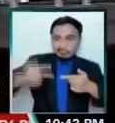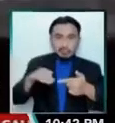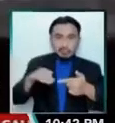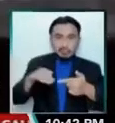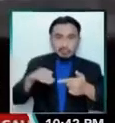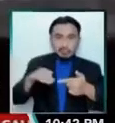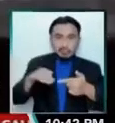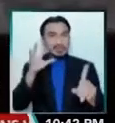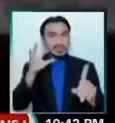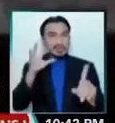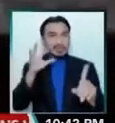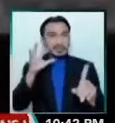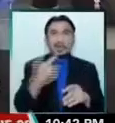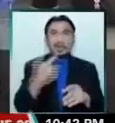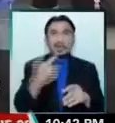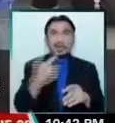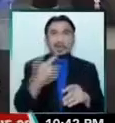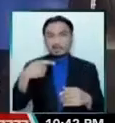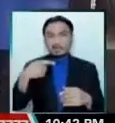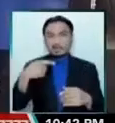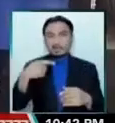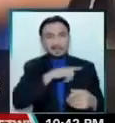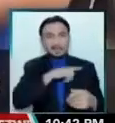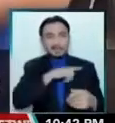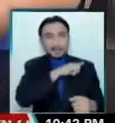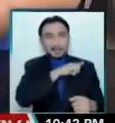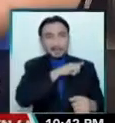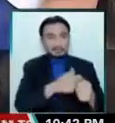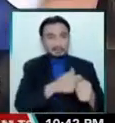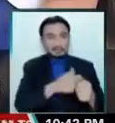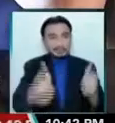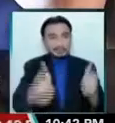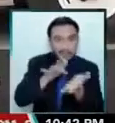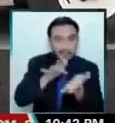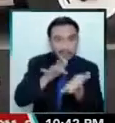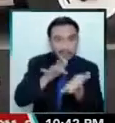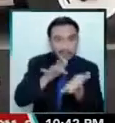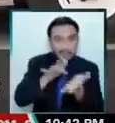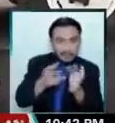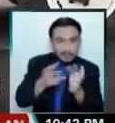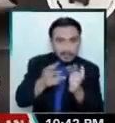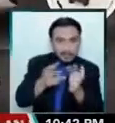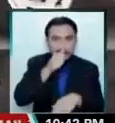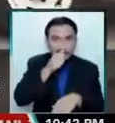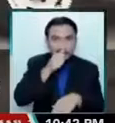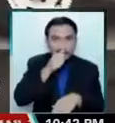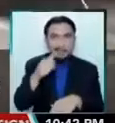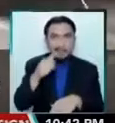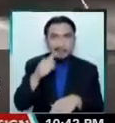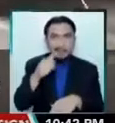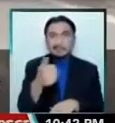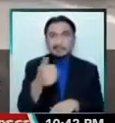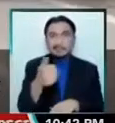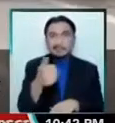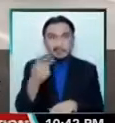Pagkat magpapakalap daw sila ng mga mystery rider na sasakay sa mga... Guys, I'm fully vaccinated na po. Para alamin kung nasusunod